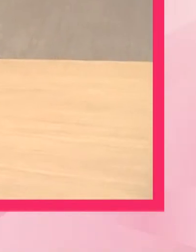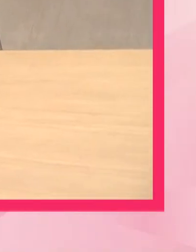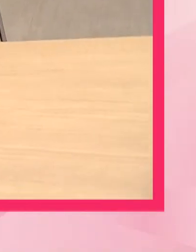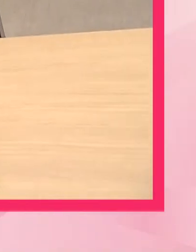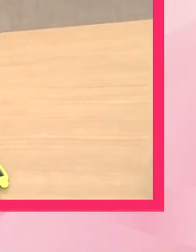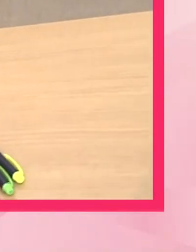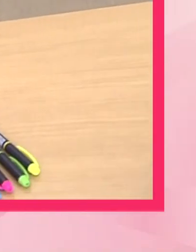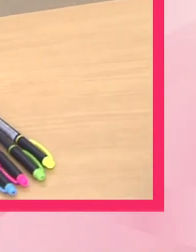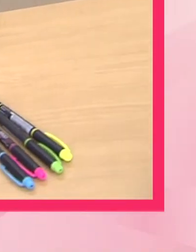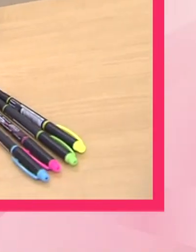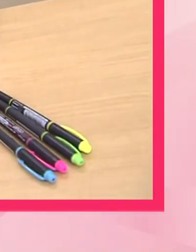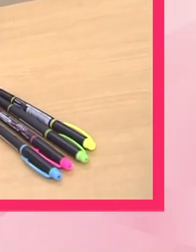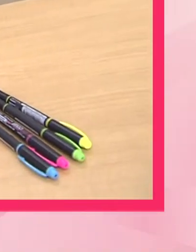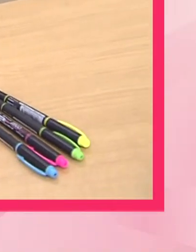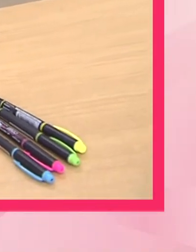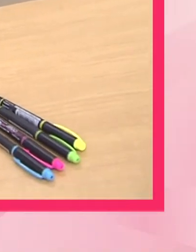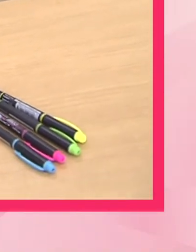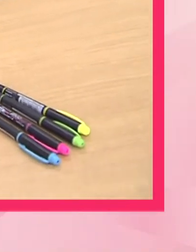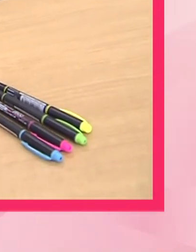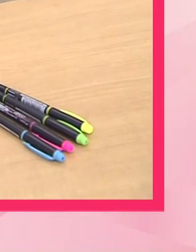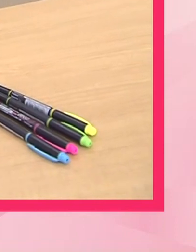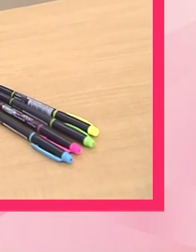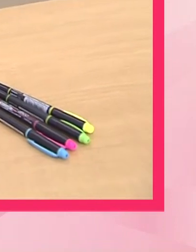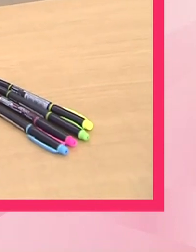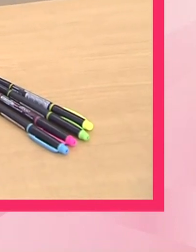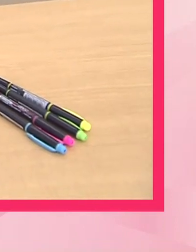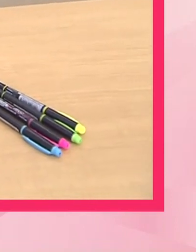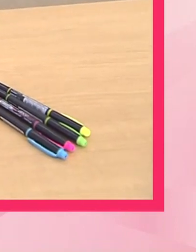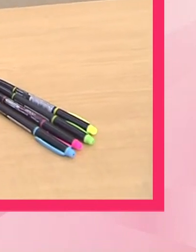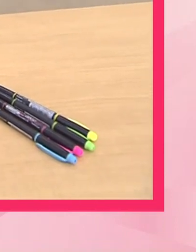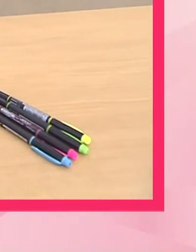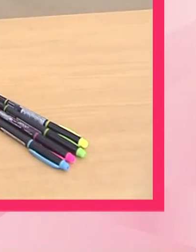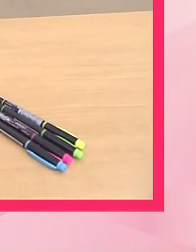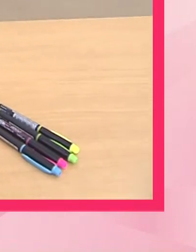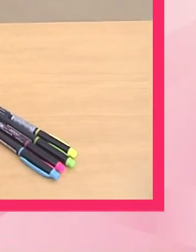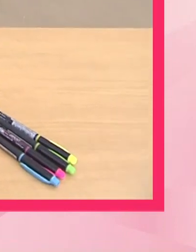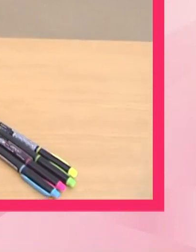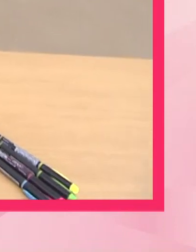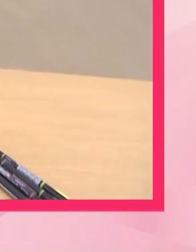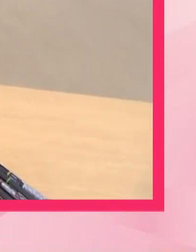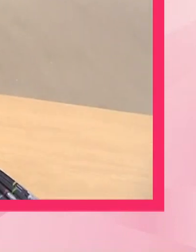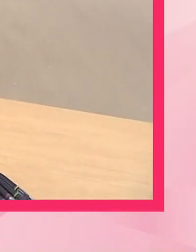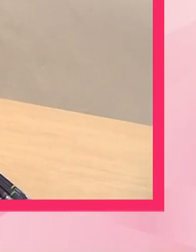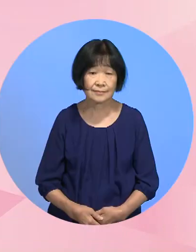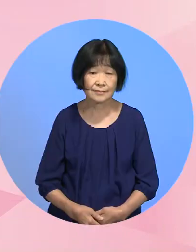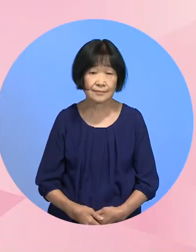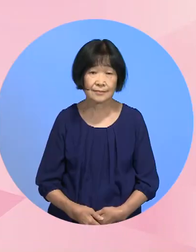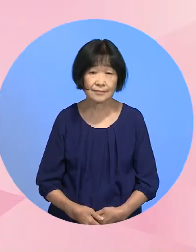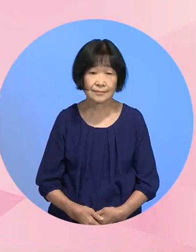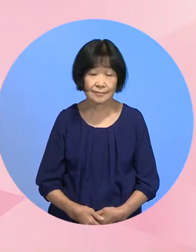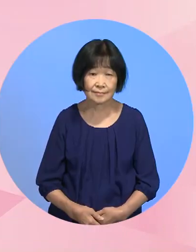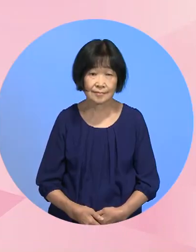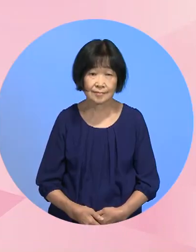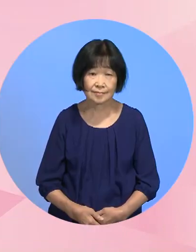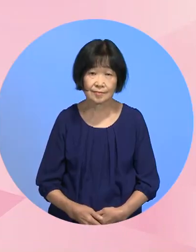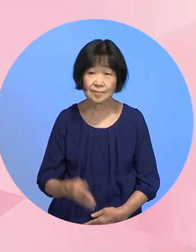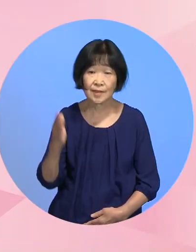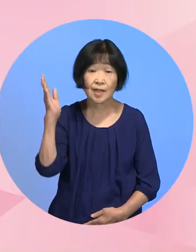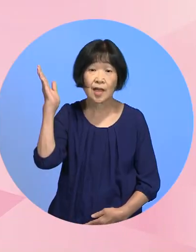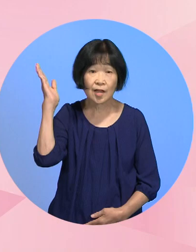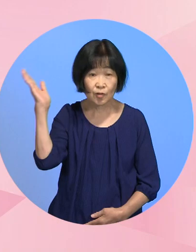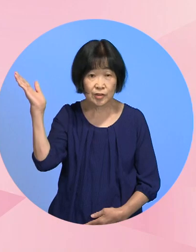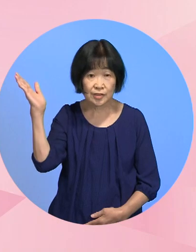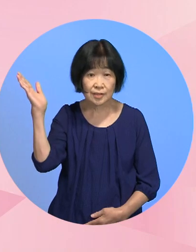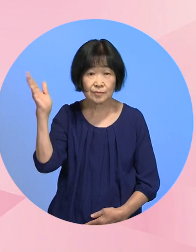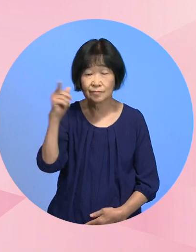日に食べた食事と間食、飲み物をすべて書き出してください。そして米、パ